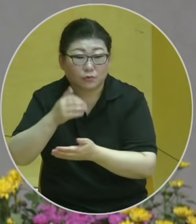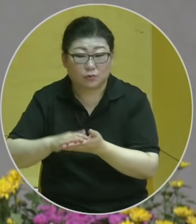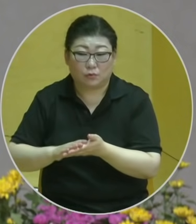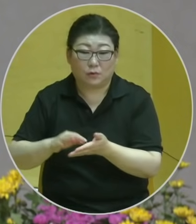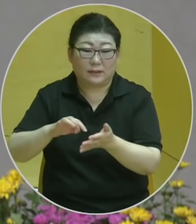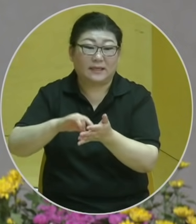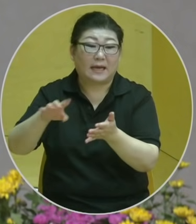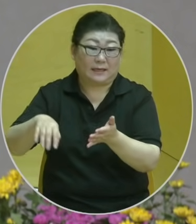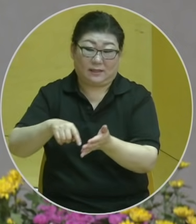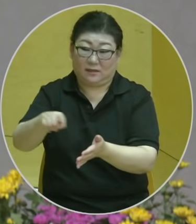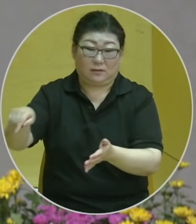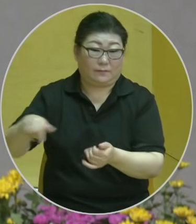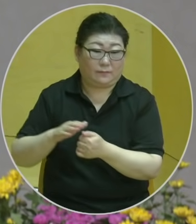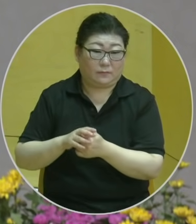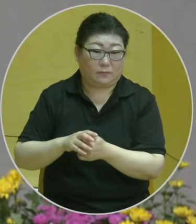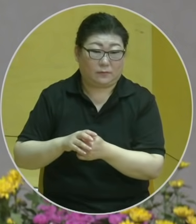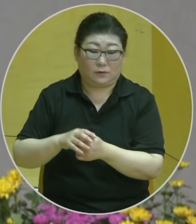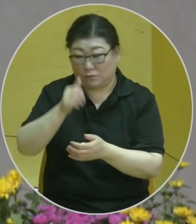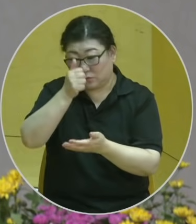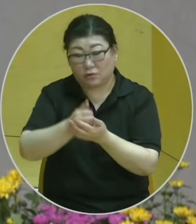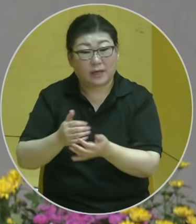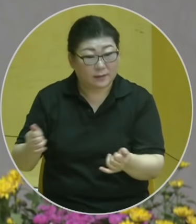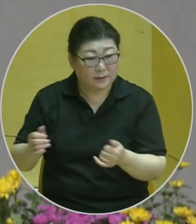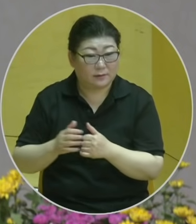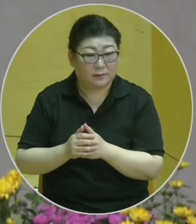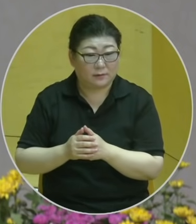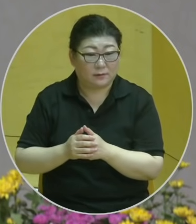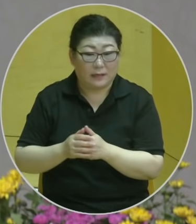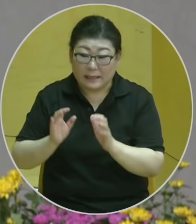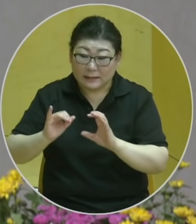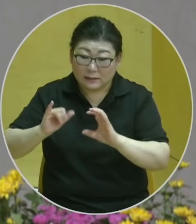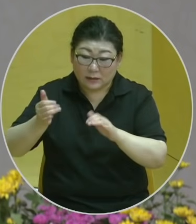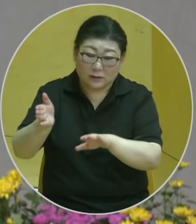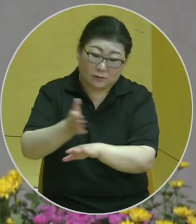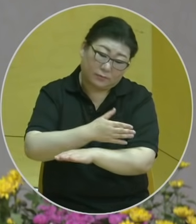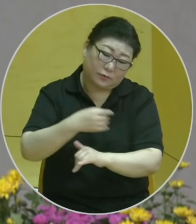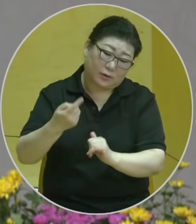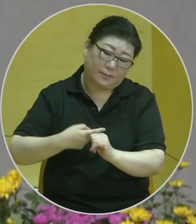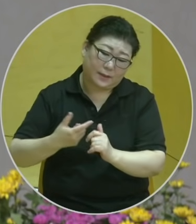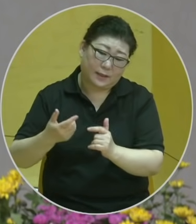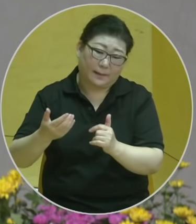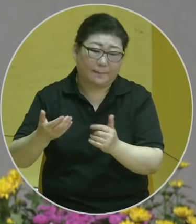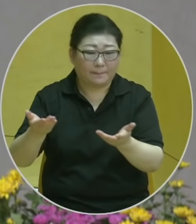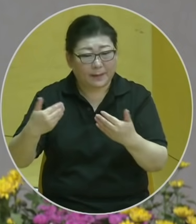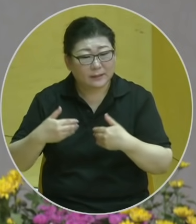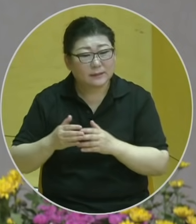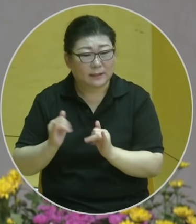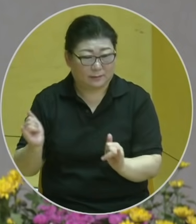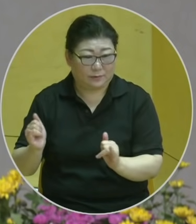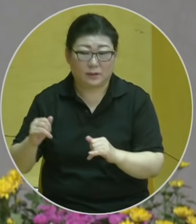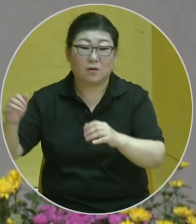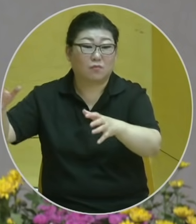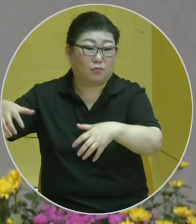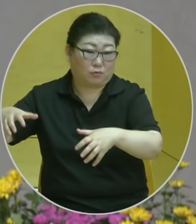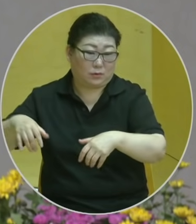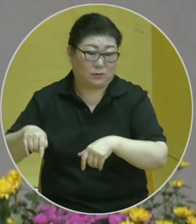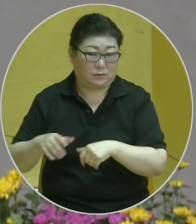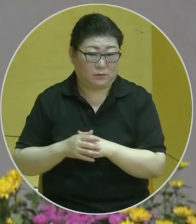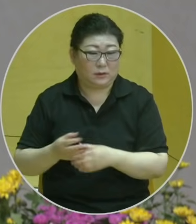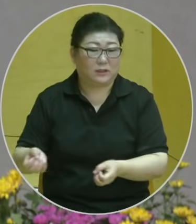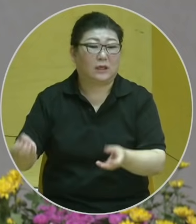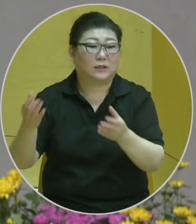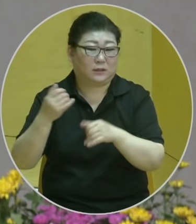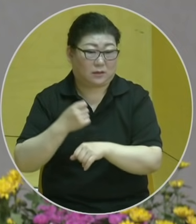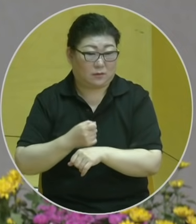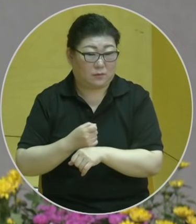비난당하는 사람들, 죄인들과 다른 많은 사람들이 왔다고 하는 거 보면 그 모인 손님들의 이 구조를 우리가 알 수가 있는